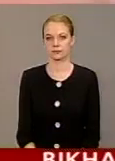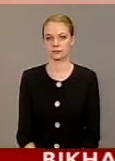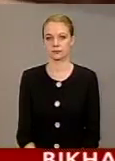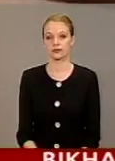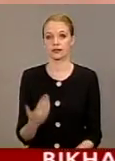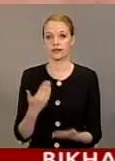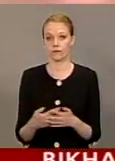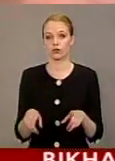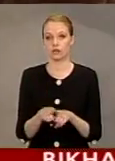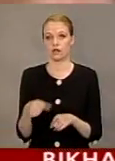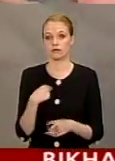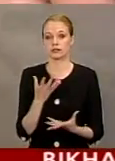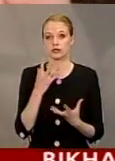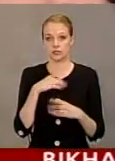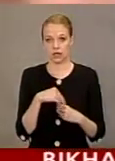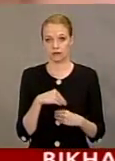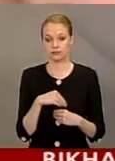От це от ми сідаємо.